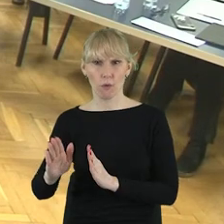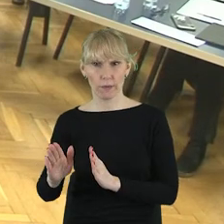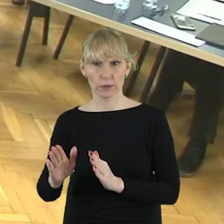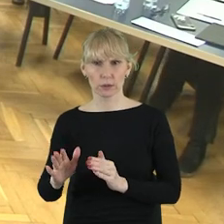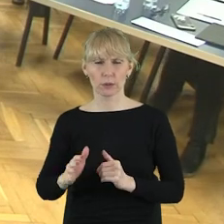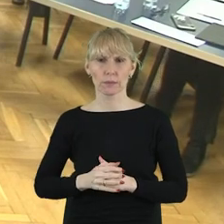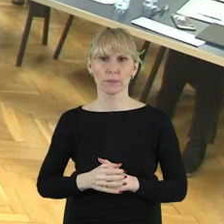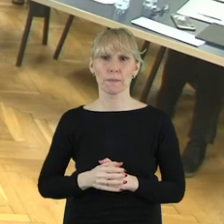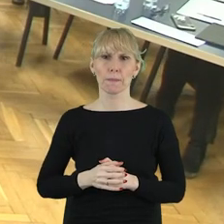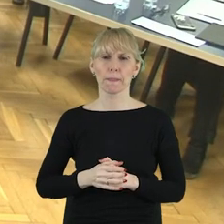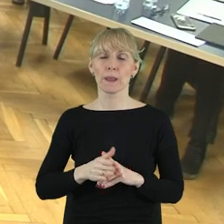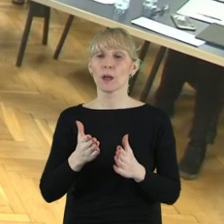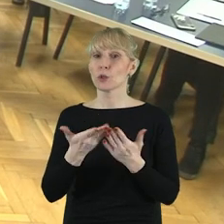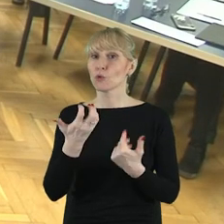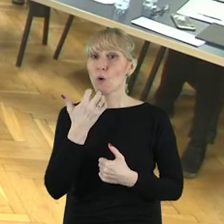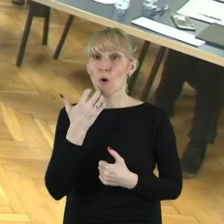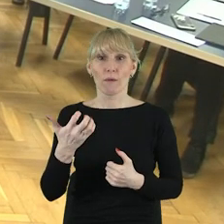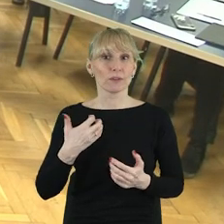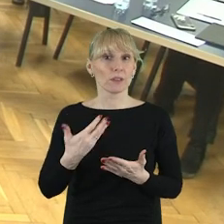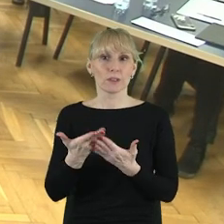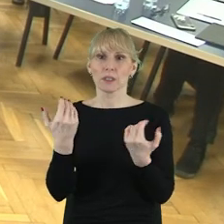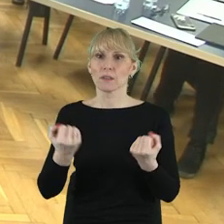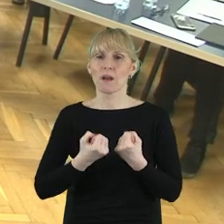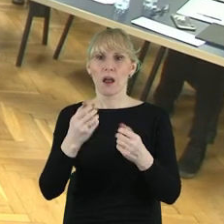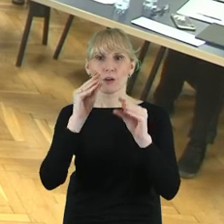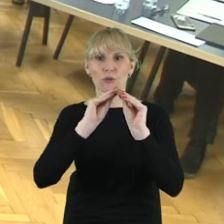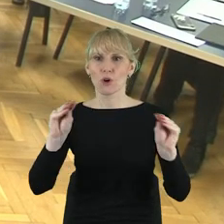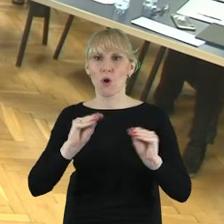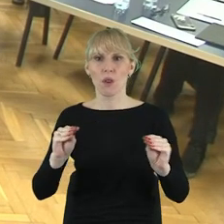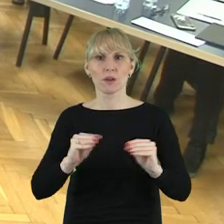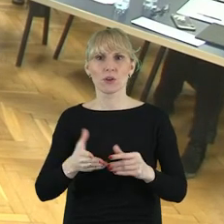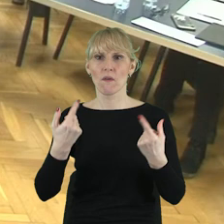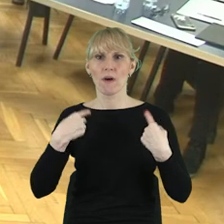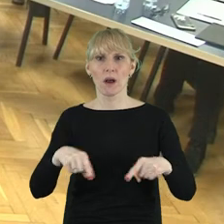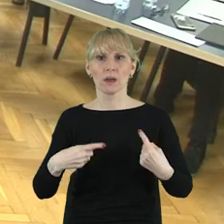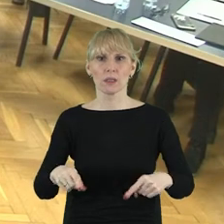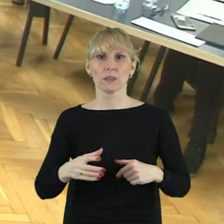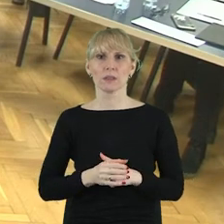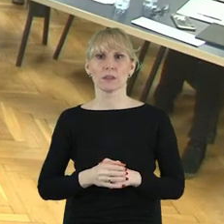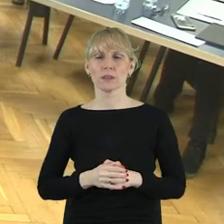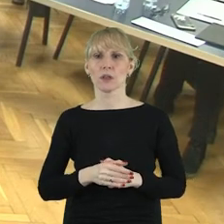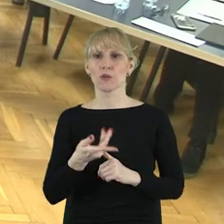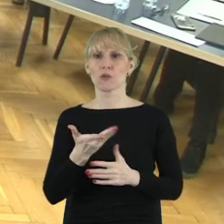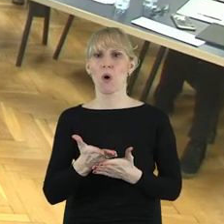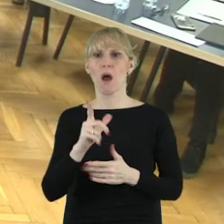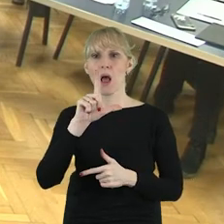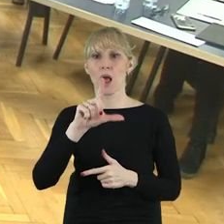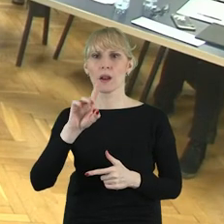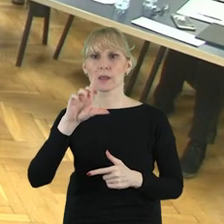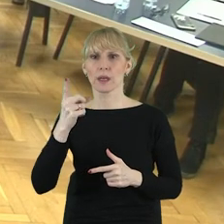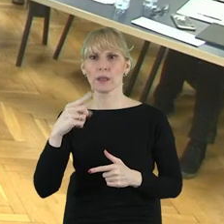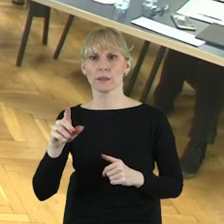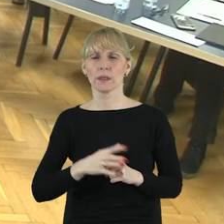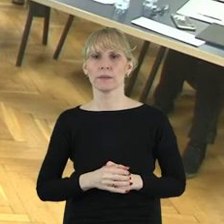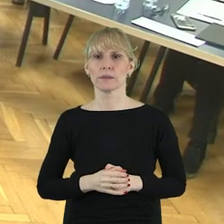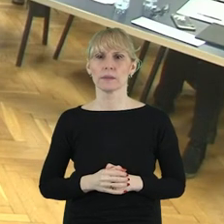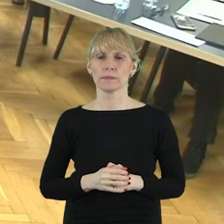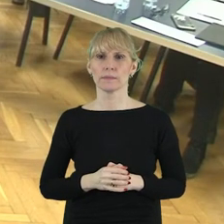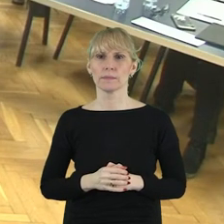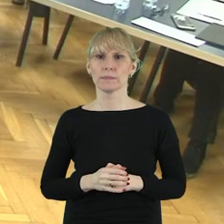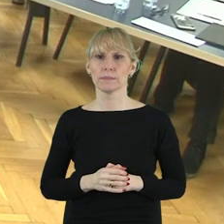przygotowawcze nie poprzedzała żadna akcja szkoleniowa i informacyjna skierowana oficjalnie do LGD.